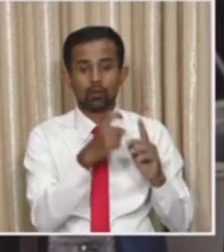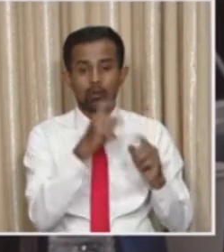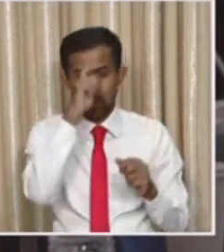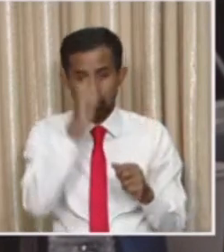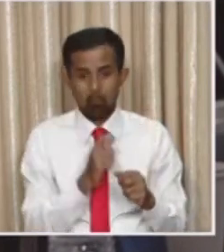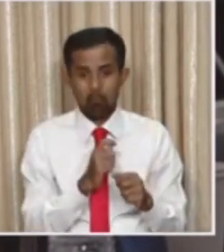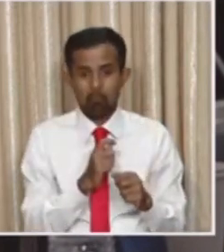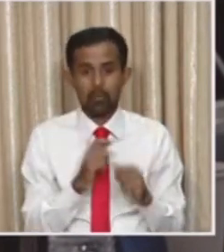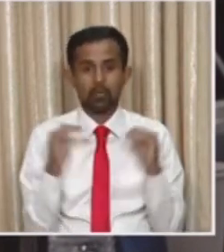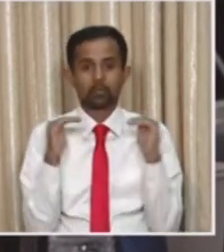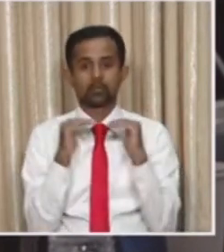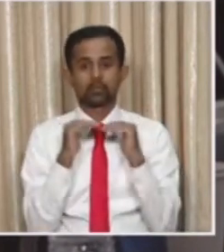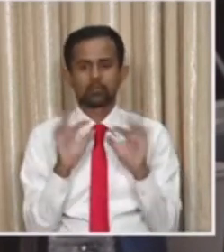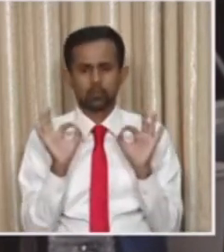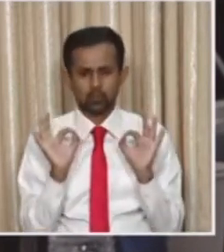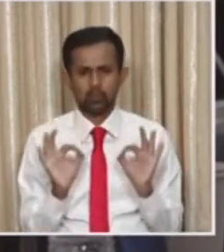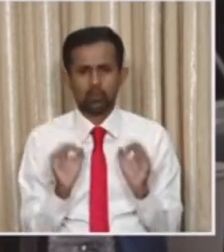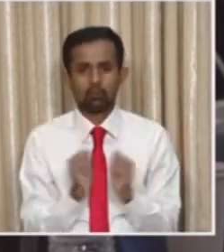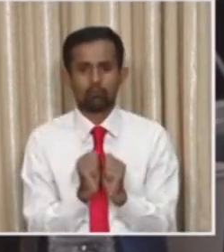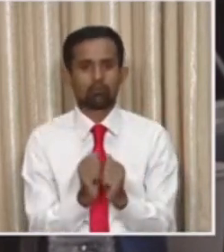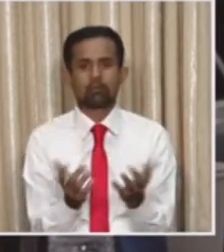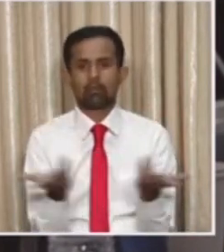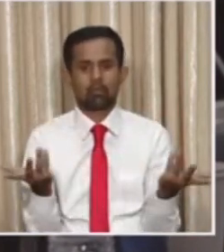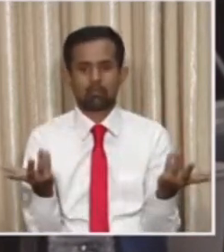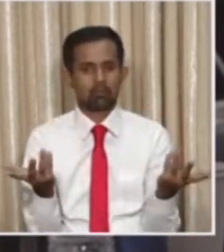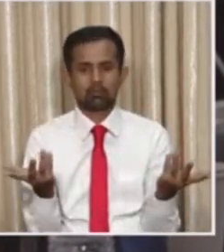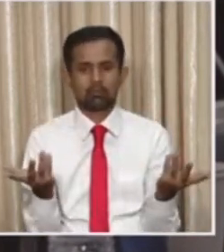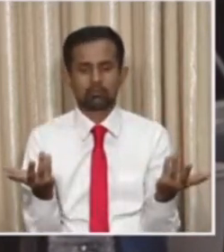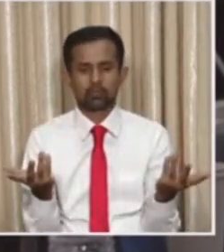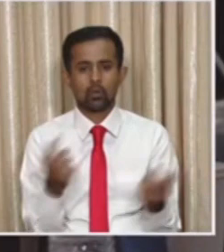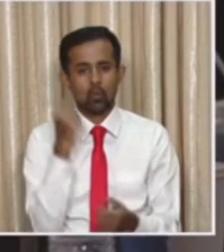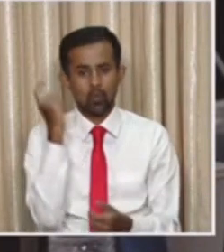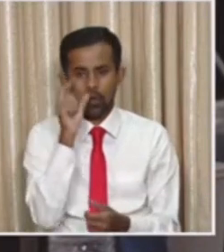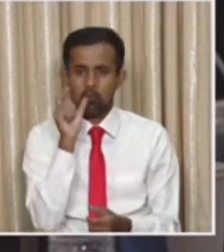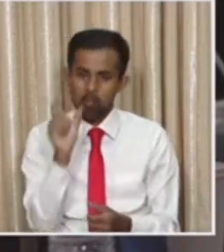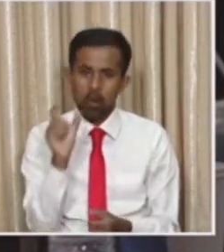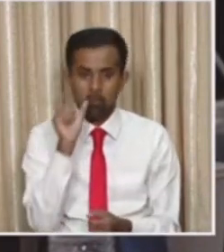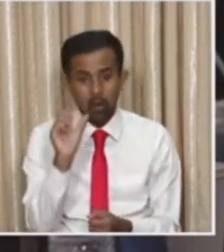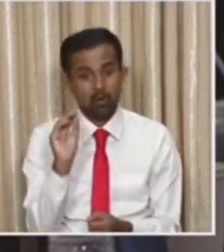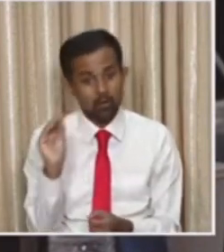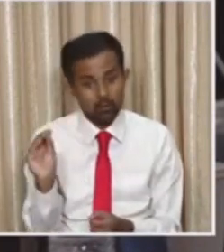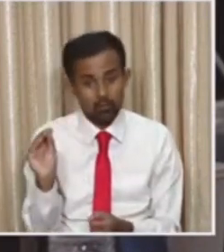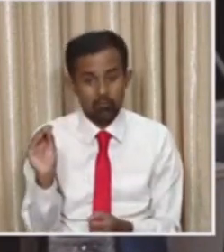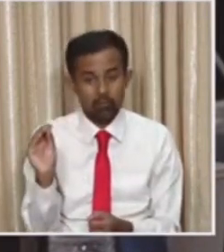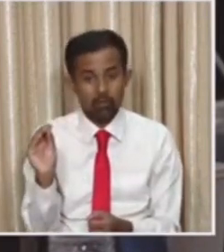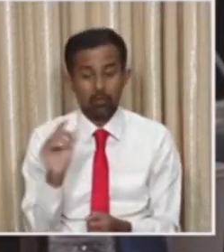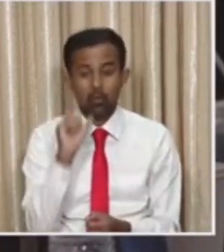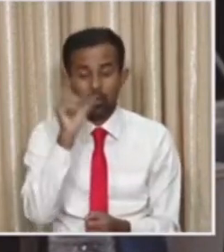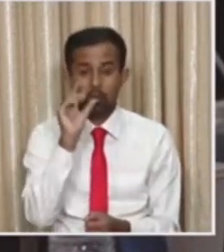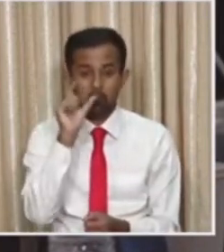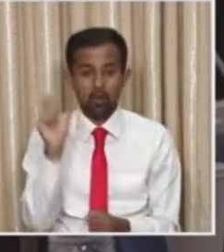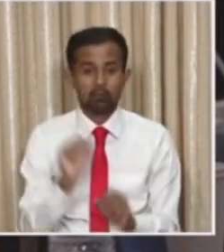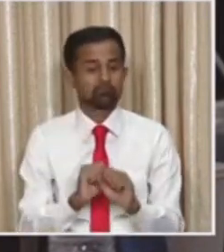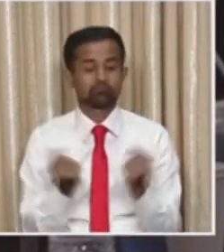நடுநிலையற்ற செயல்பாடாக அதை அகழ்வாய்வு செய்கிறோம் என்று பொய் சொல்லிவிட்டு அகழ்வாய்வு செய்யாமல் அங்கே ஒரு விகாரியை கட்டுகின்ற